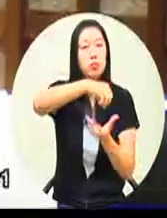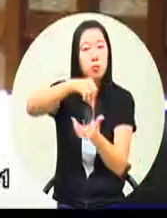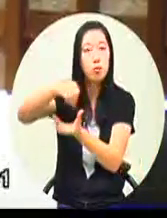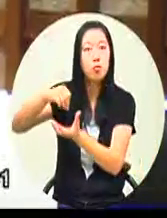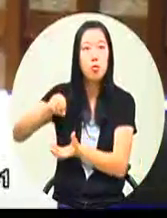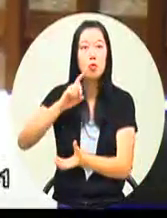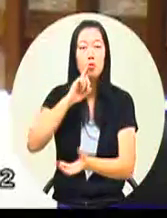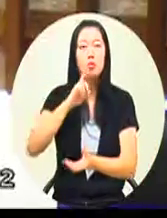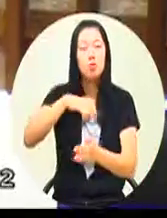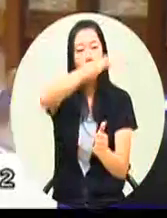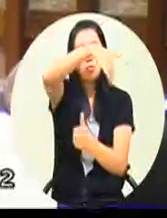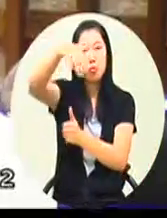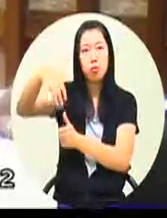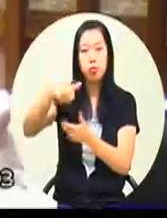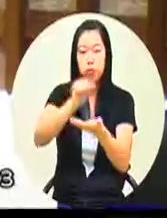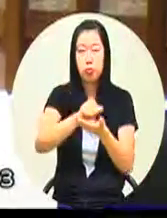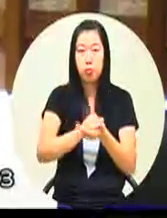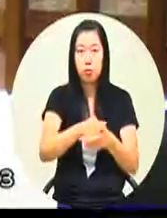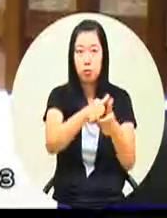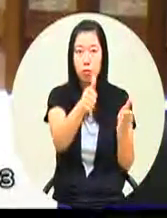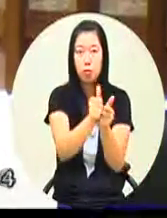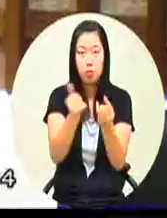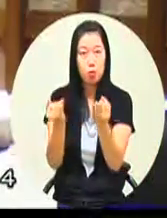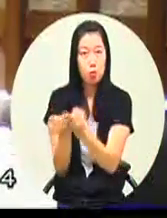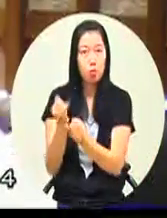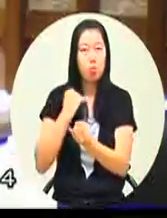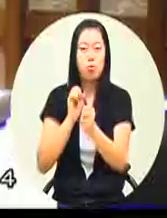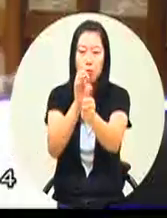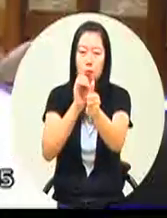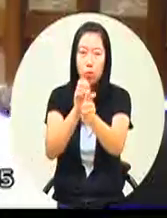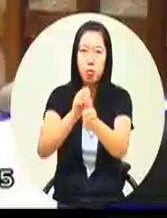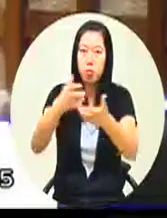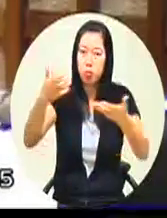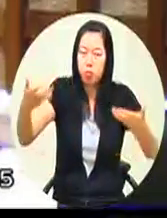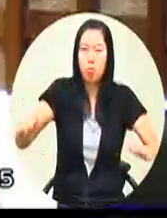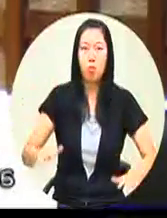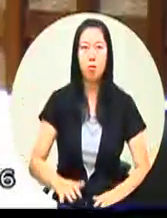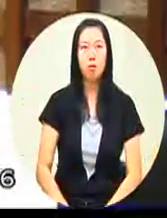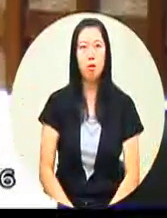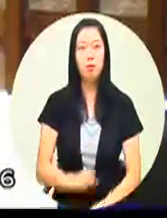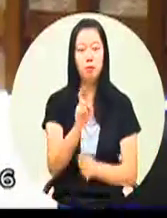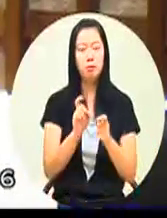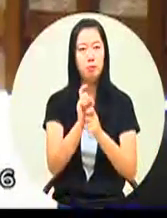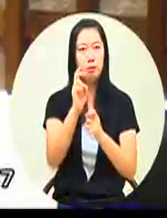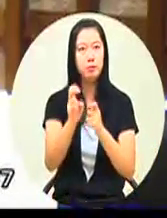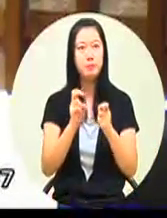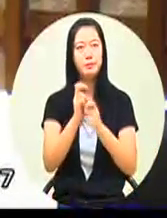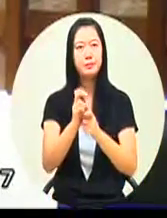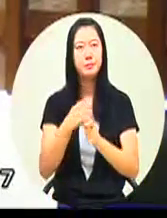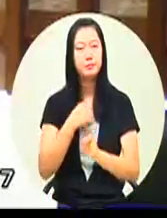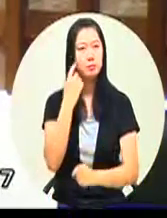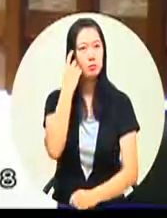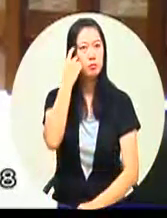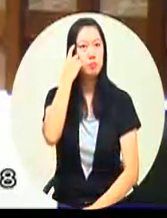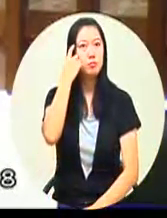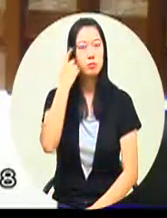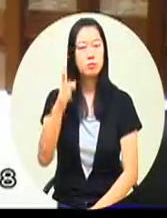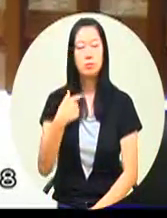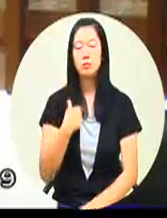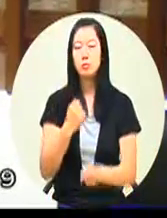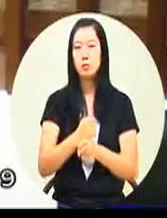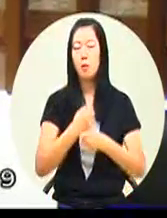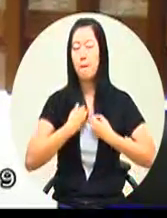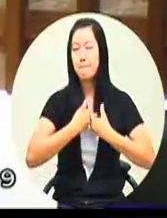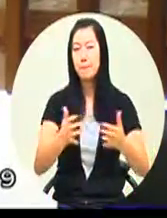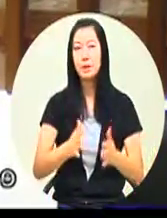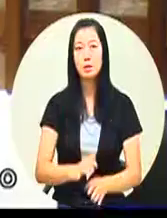叫媒体报一大堆。但是我不甲即摆十一二十档来，我感觉我无爱阁安尼做啊，无